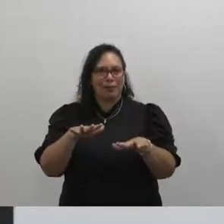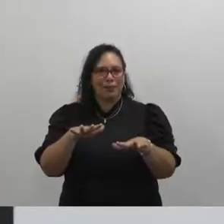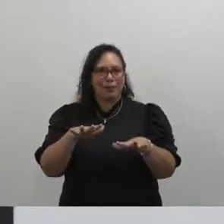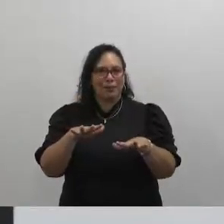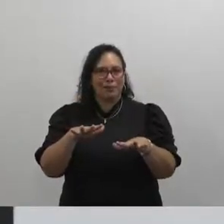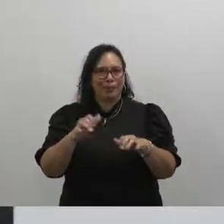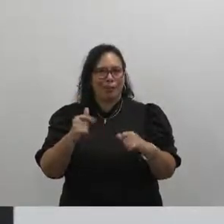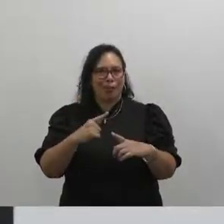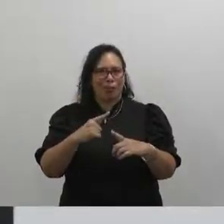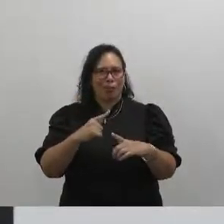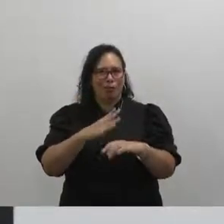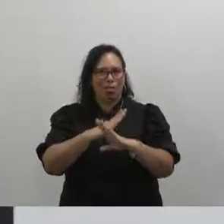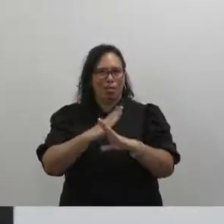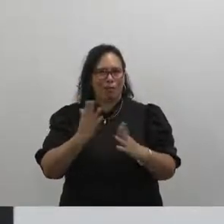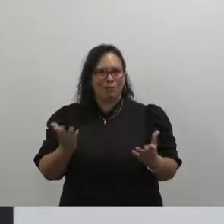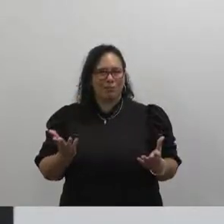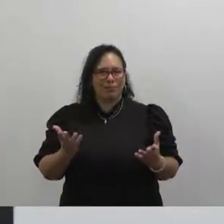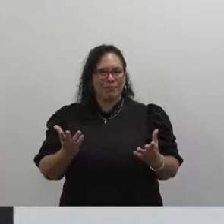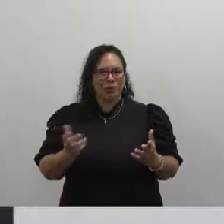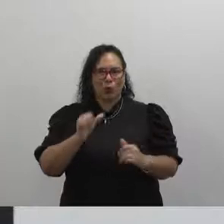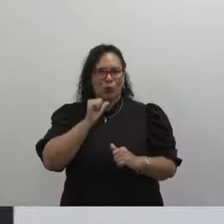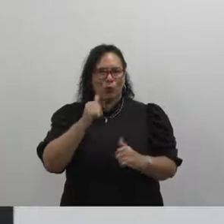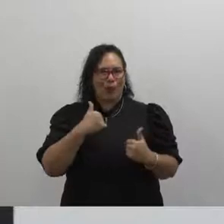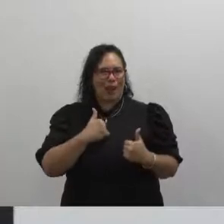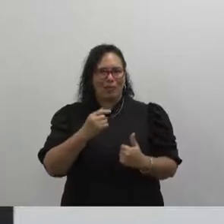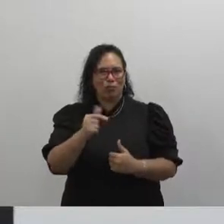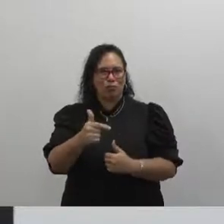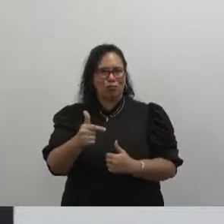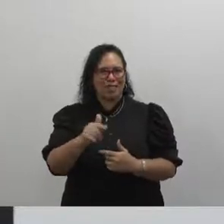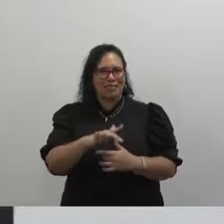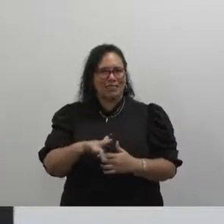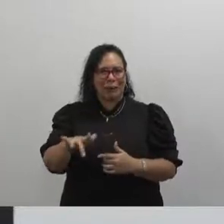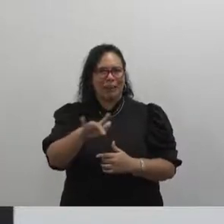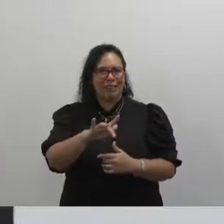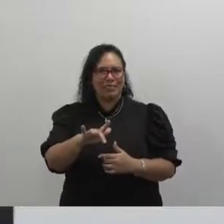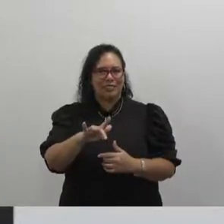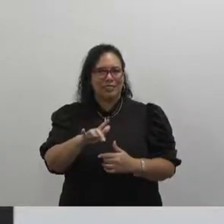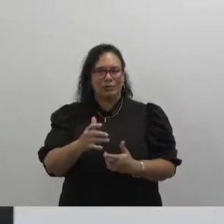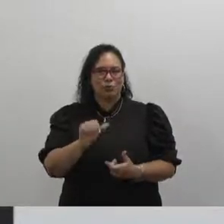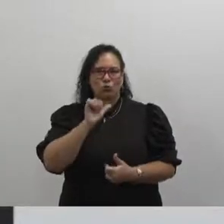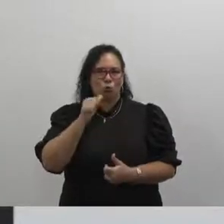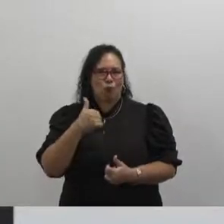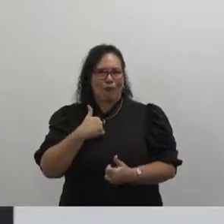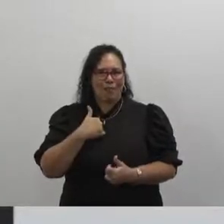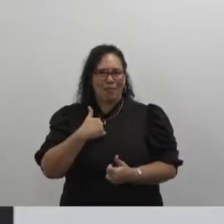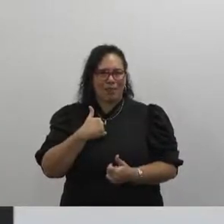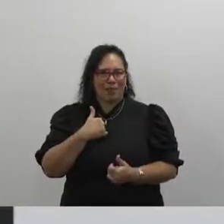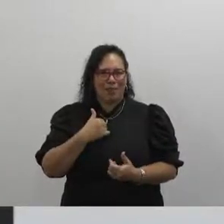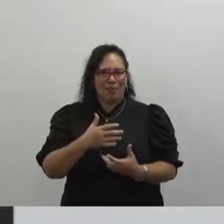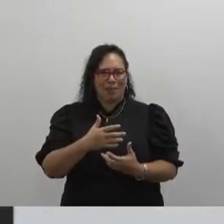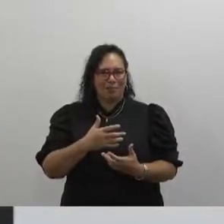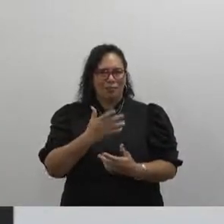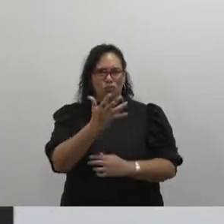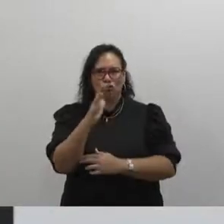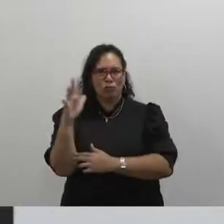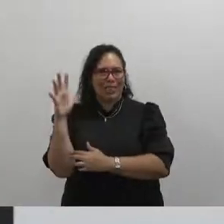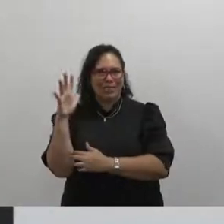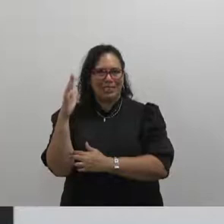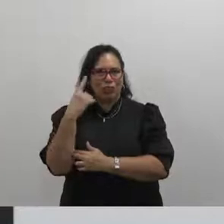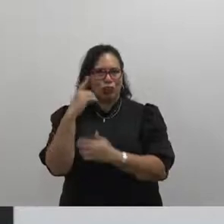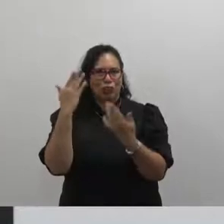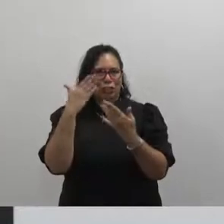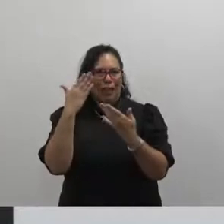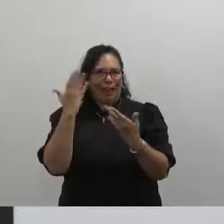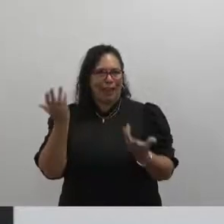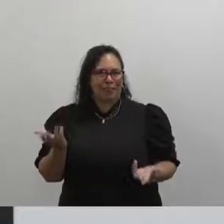muối cái thừa vay tầm lấy bình đất mưa cất cù đã vận tụ hai tầm tầm lùm ho